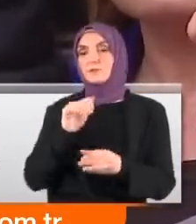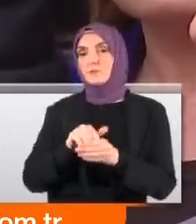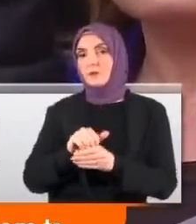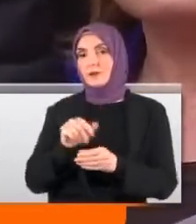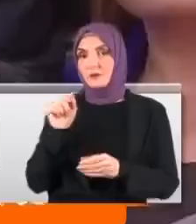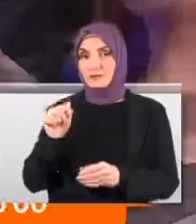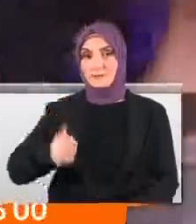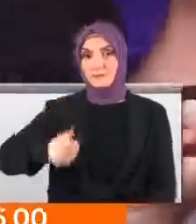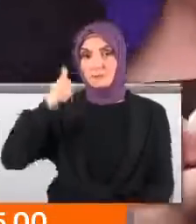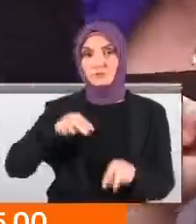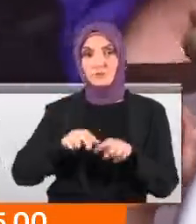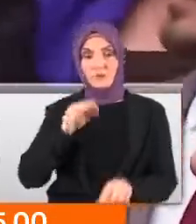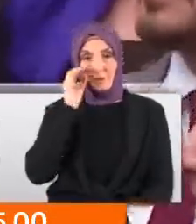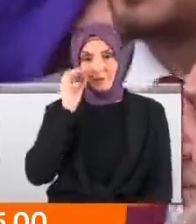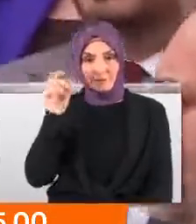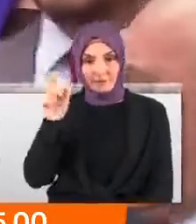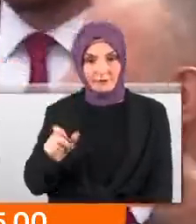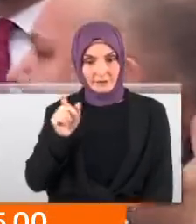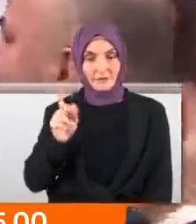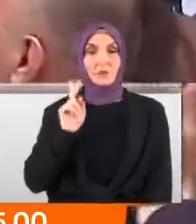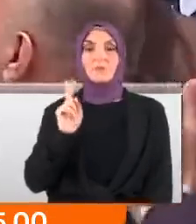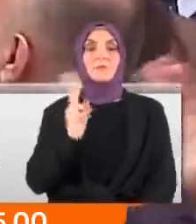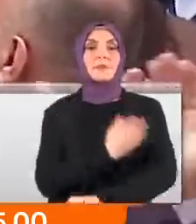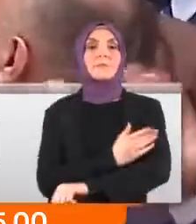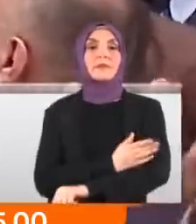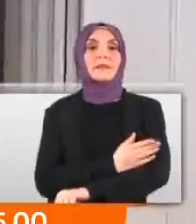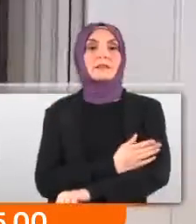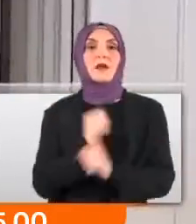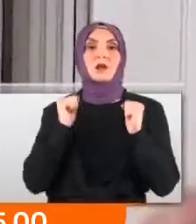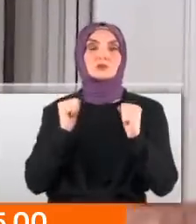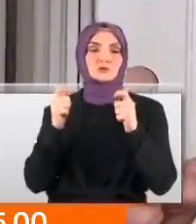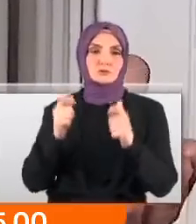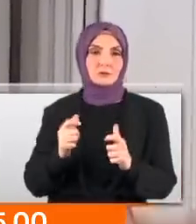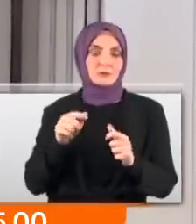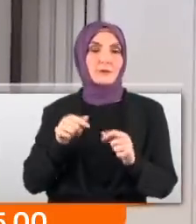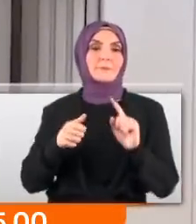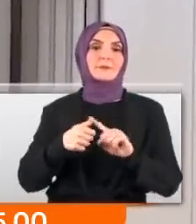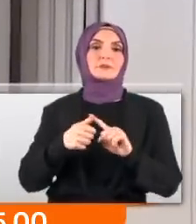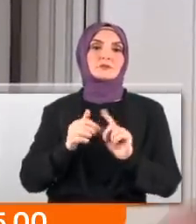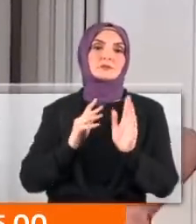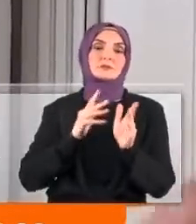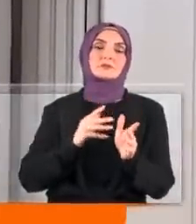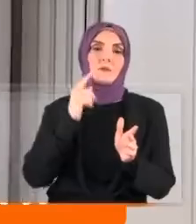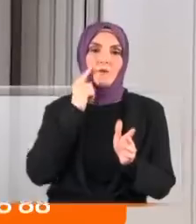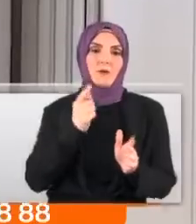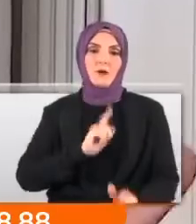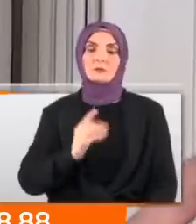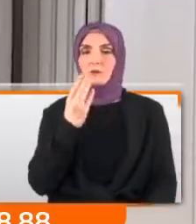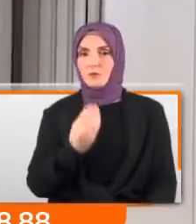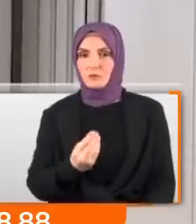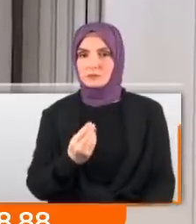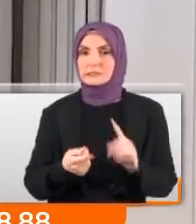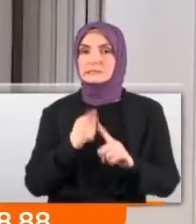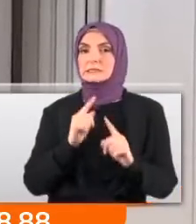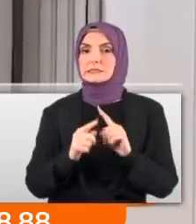Mustafa Sarıgül, memleketi Erzincan'dan 1. sıra adayı oldu. 9 Nisan'da listeler açıklandığı zaman büyük bir katliama olacak. Siyasi bir